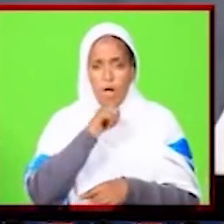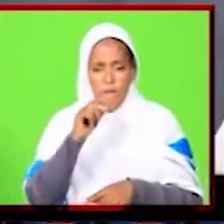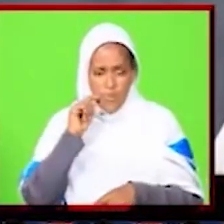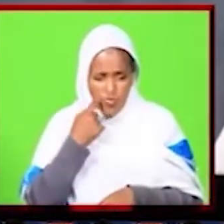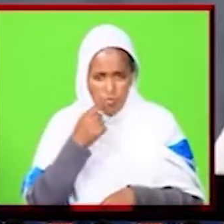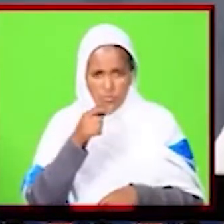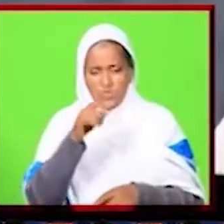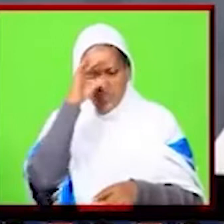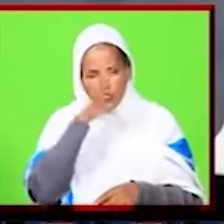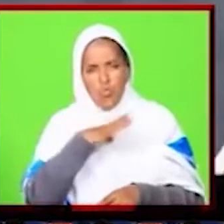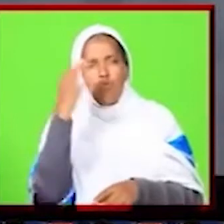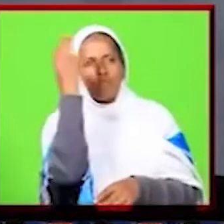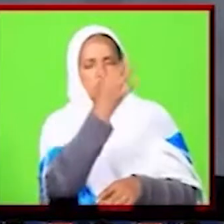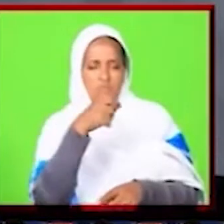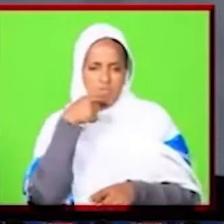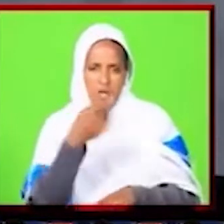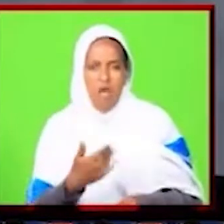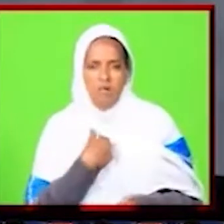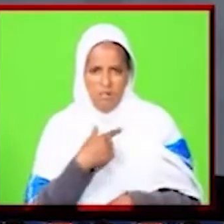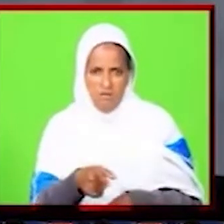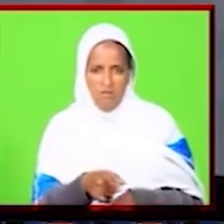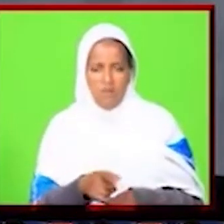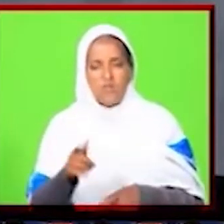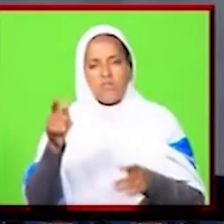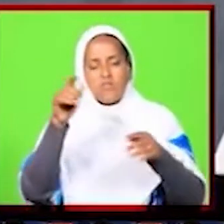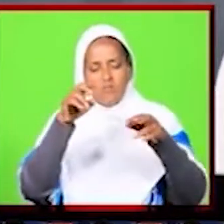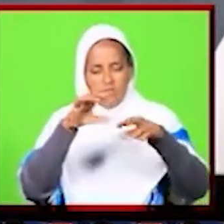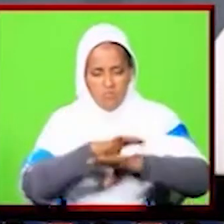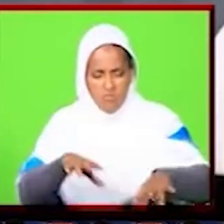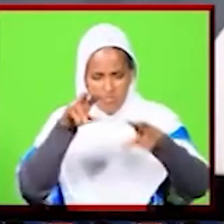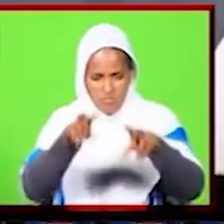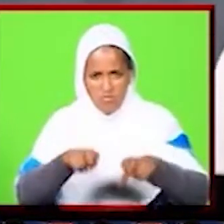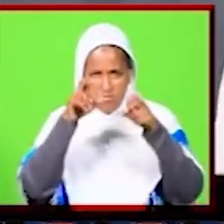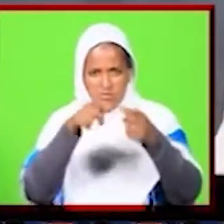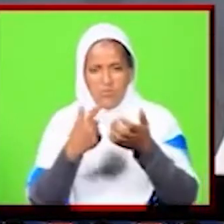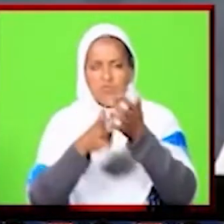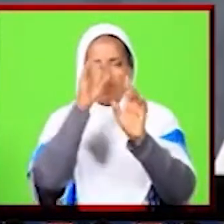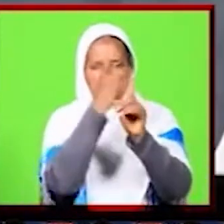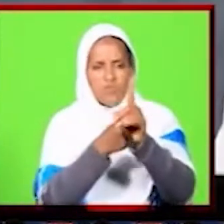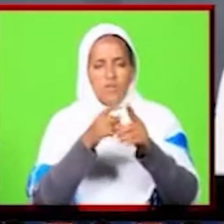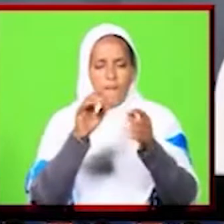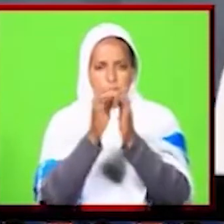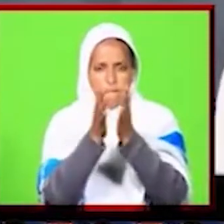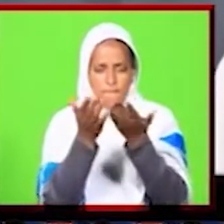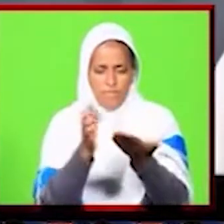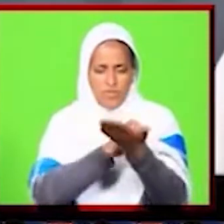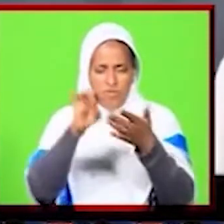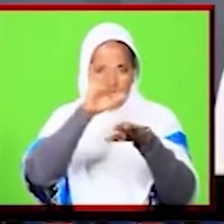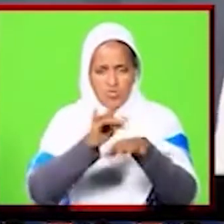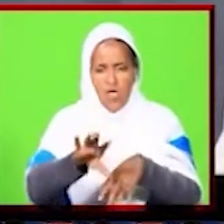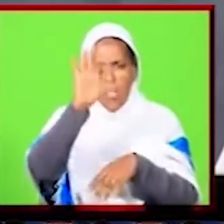የማያምን ኤቲስትም ቢሆን እንዲህ ብሏል፣ ግን ምስክርነቱን ሰጥቷል። No archaeological discovery has ever contradicted the